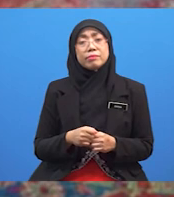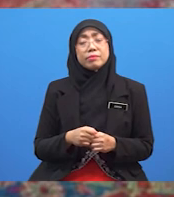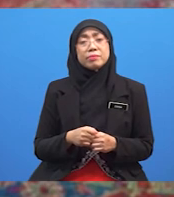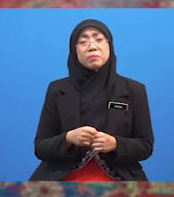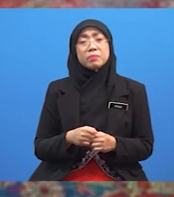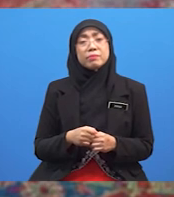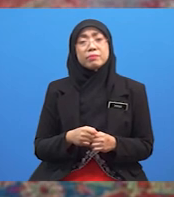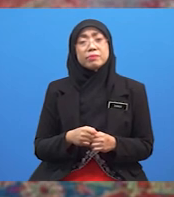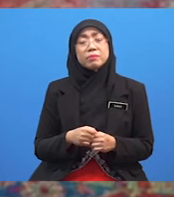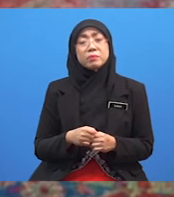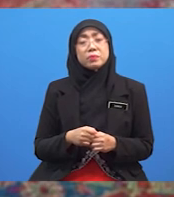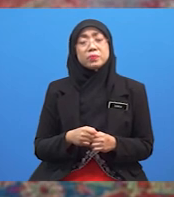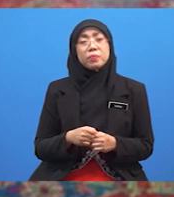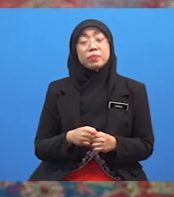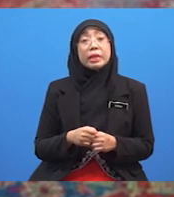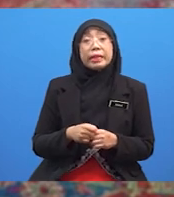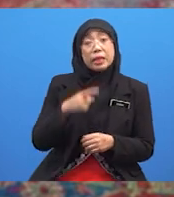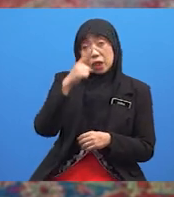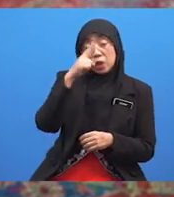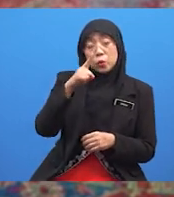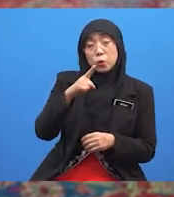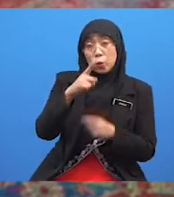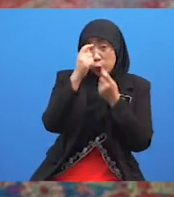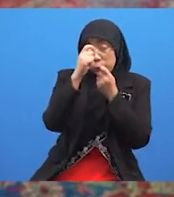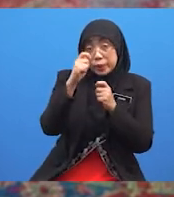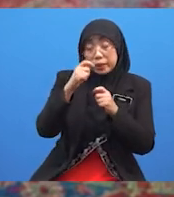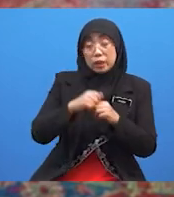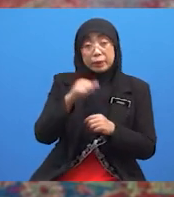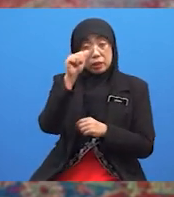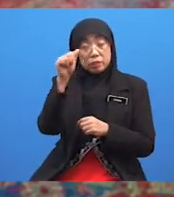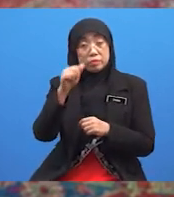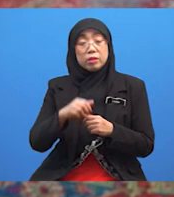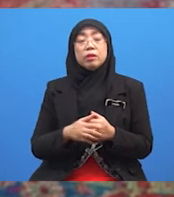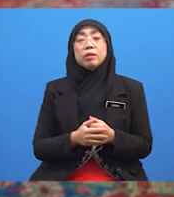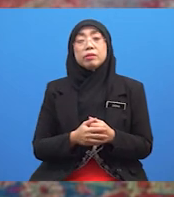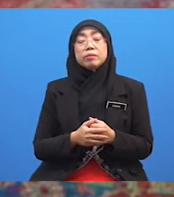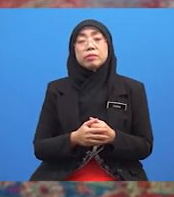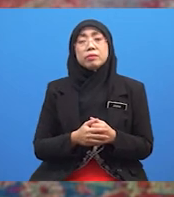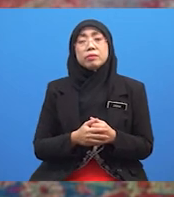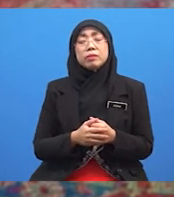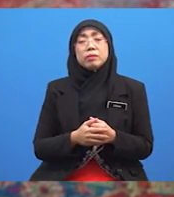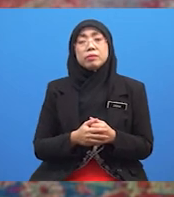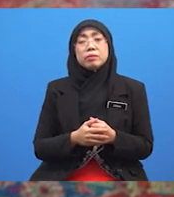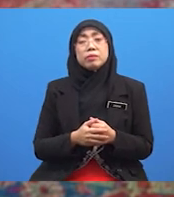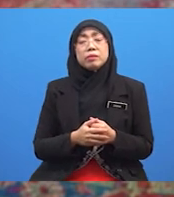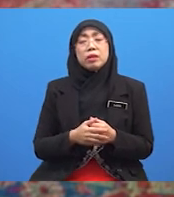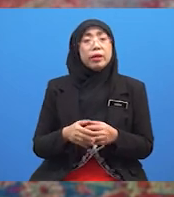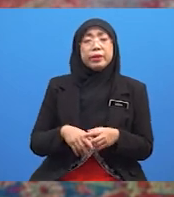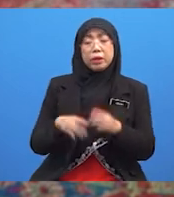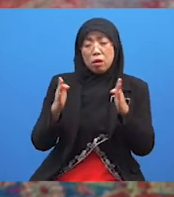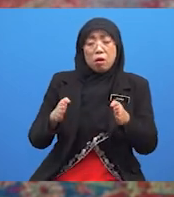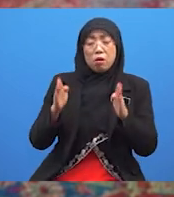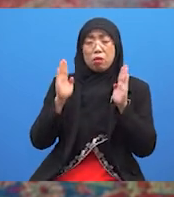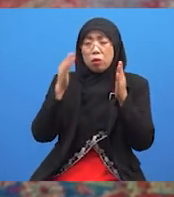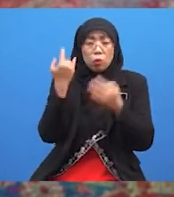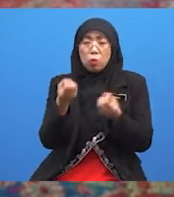Selain itu, untuk menunjukkan ketaatan beliau kepada Allah sehingga sanggup bersolat